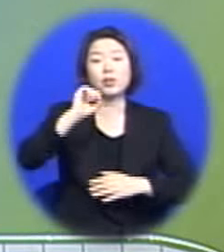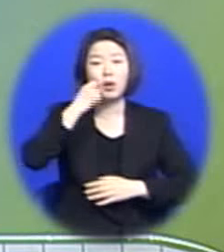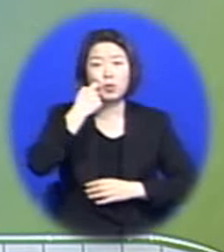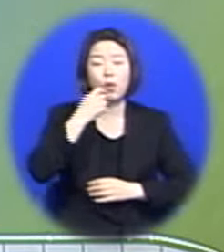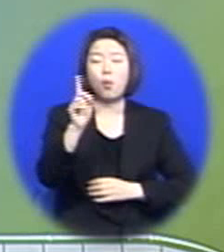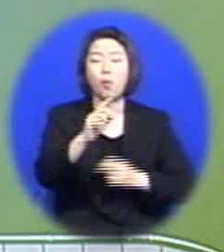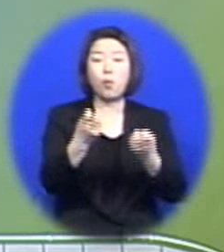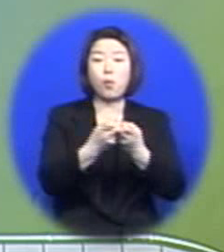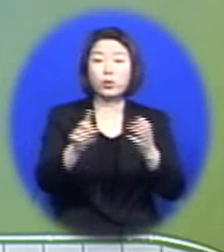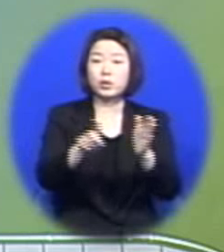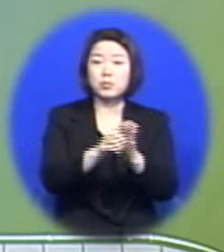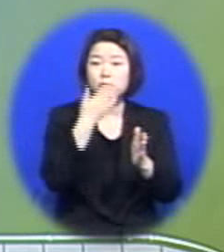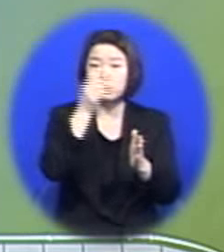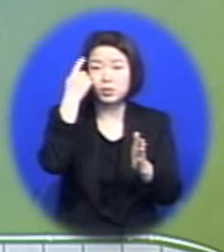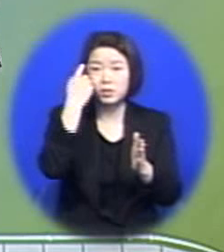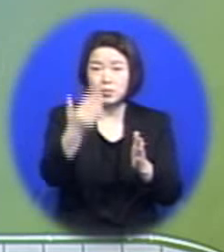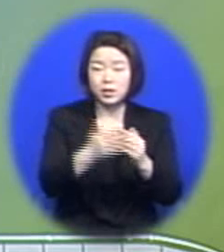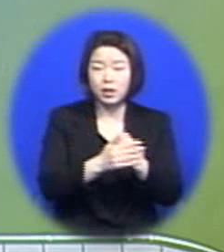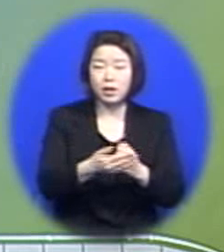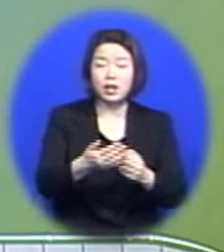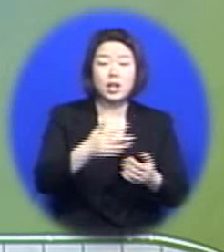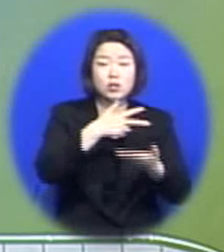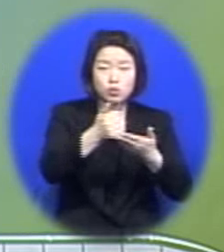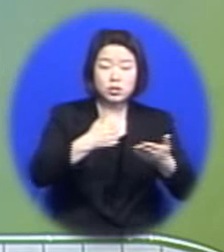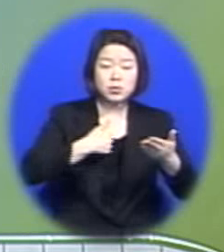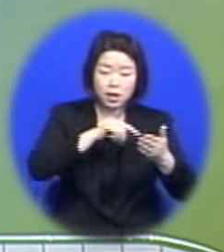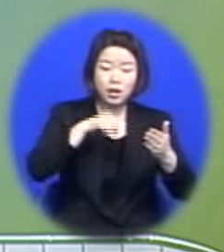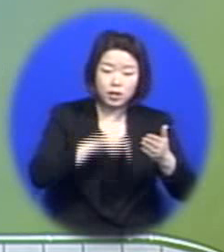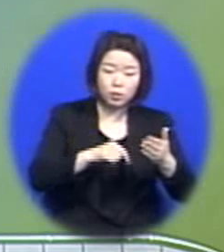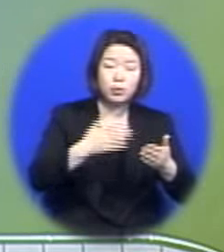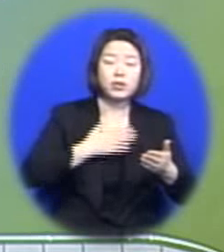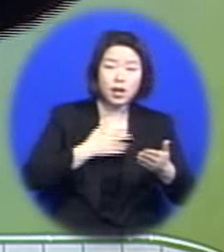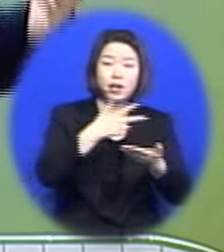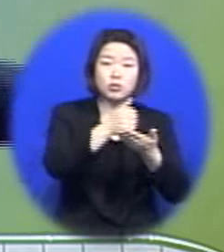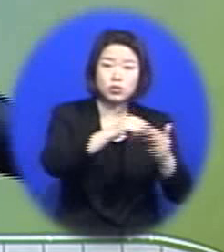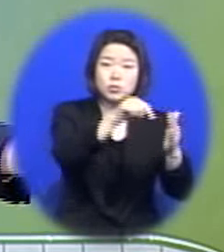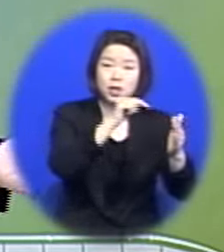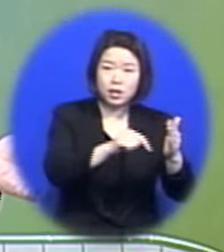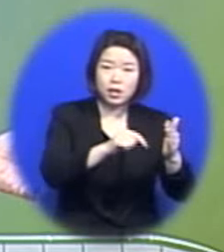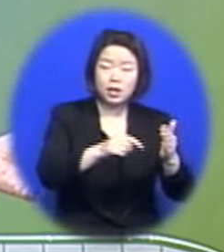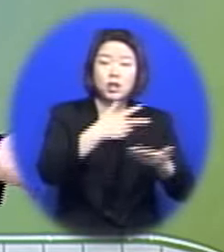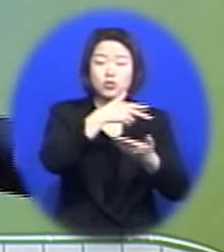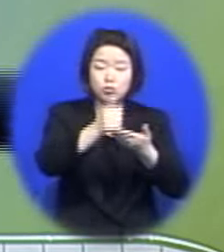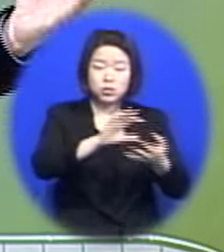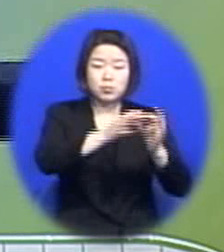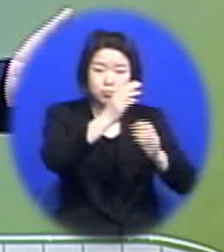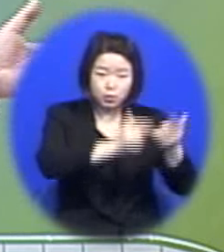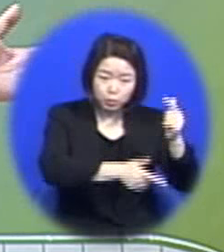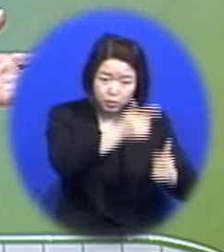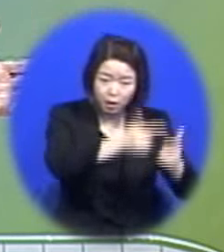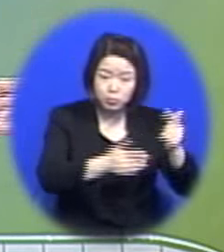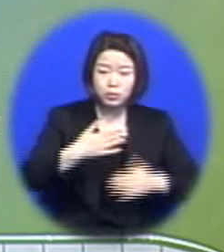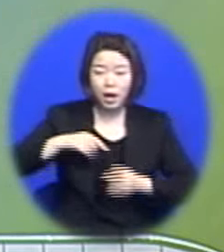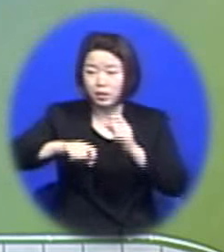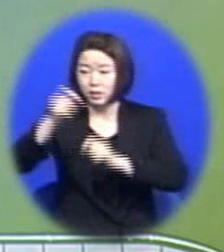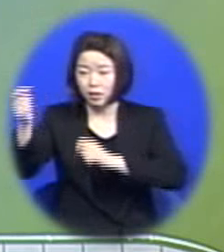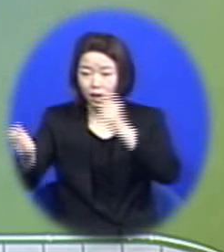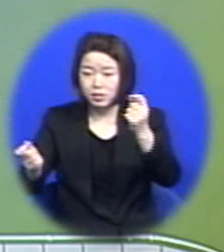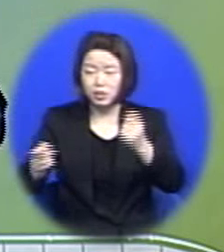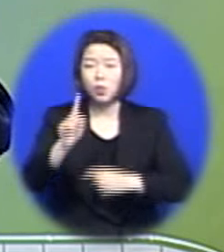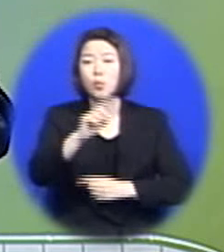어떻게 믿어져요? 내가 주님 안에 있고 주님이 내 안에 거하시고 주님은 포도나무고 나는 가지고, 이게 어떻게 믿어지냐고요.